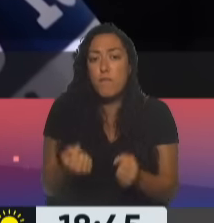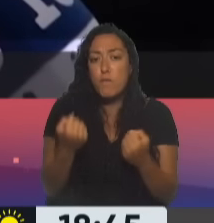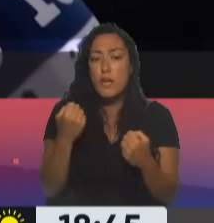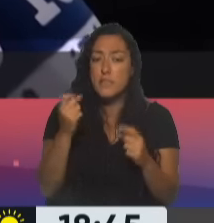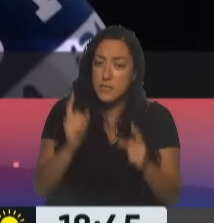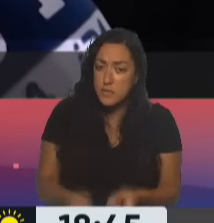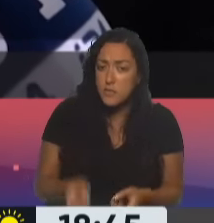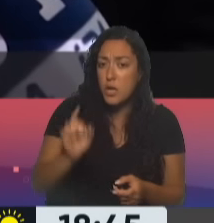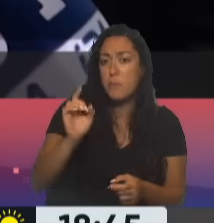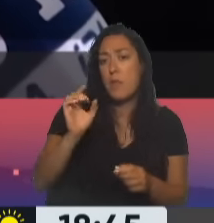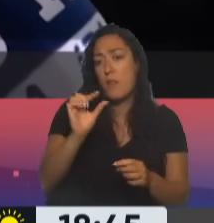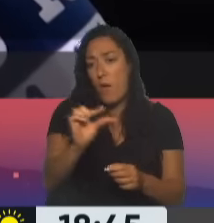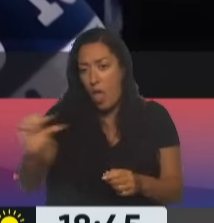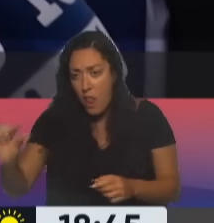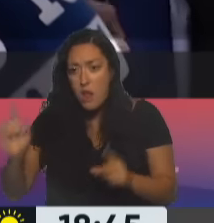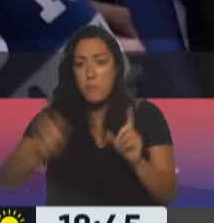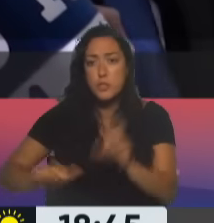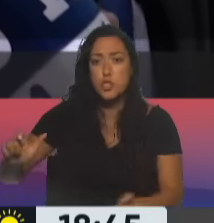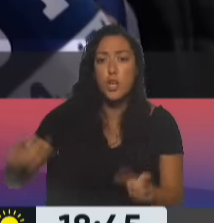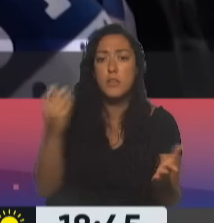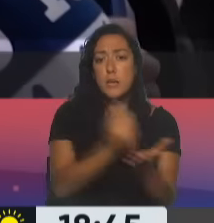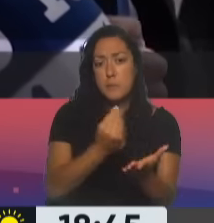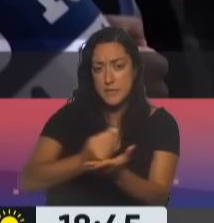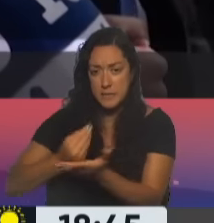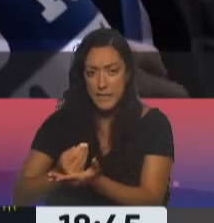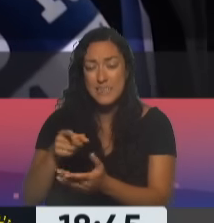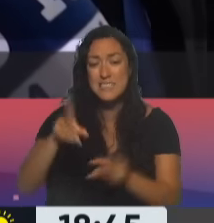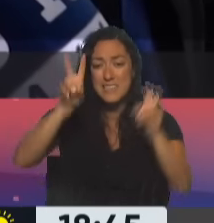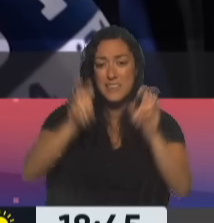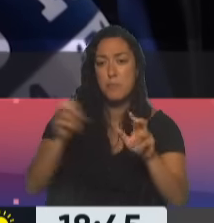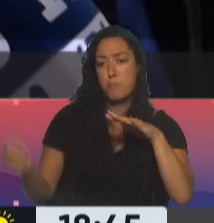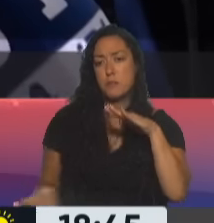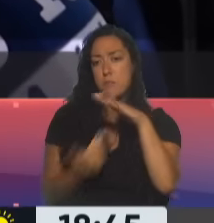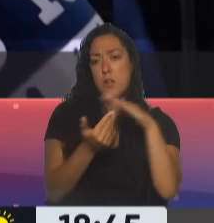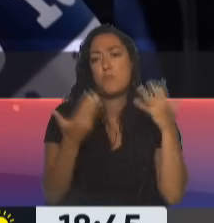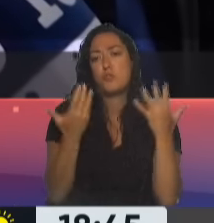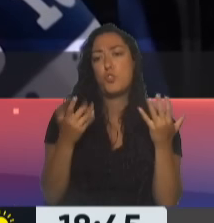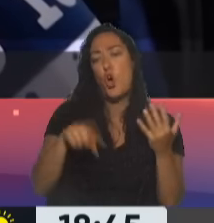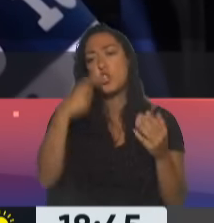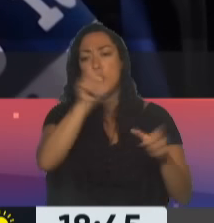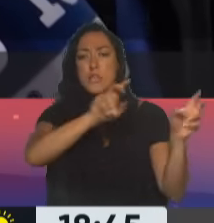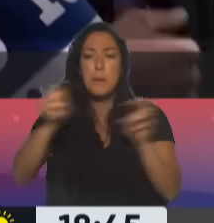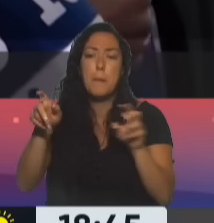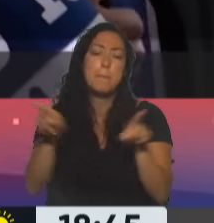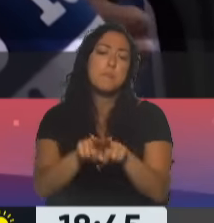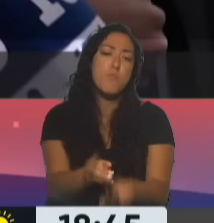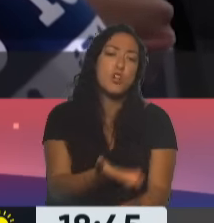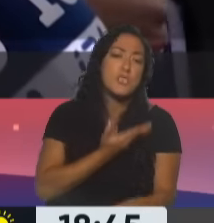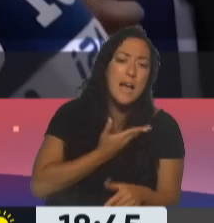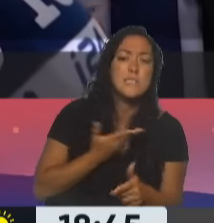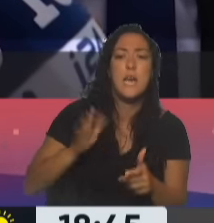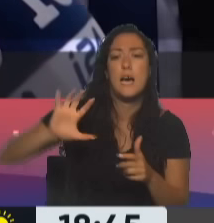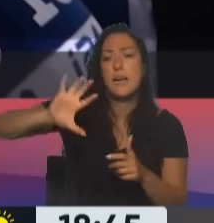זה מוצתה השיחה, הייתי אומר, אם כי גם נגע כמובן גם בעזה וגם באזור כולו, וגם